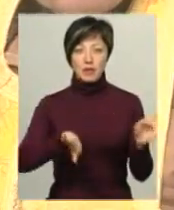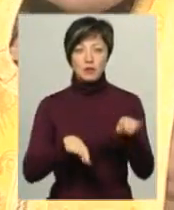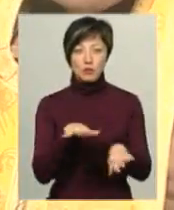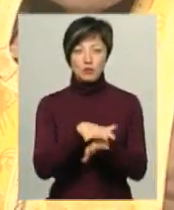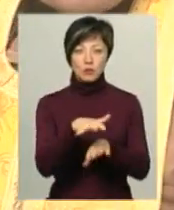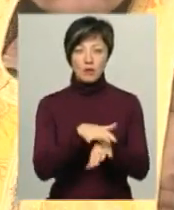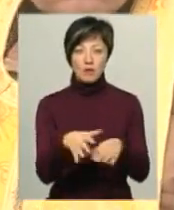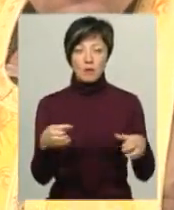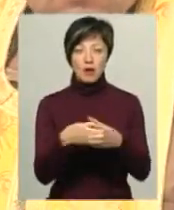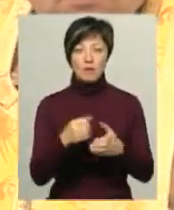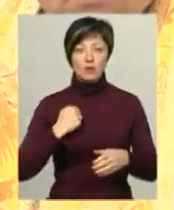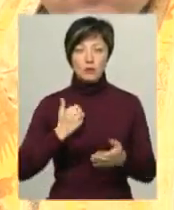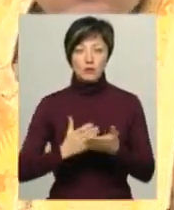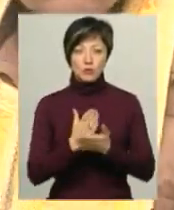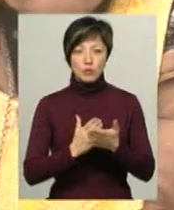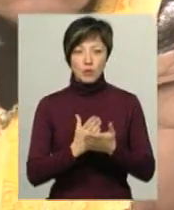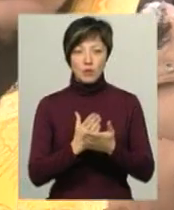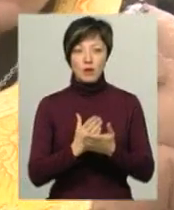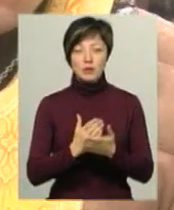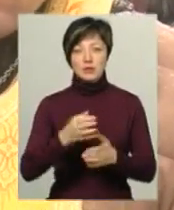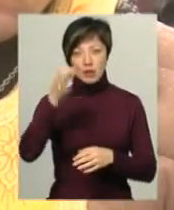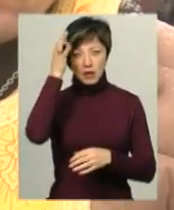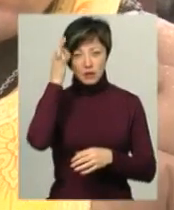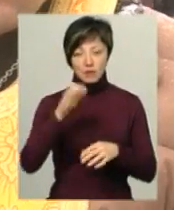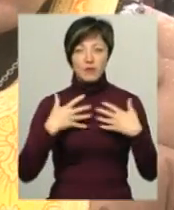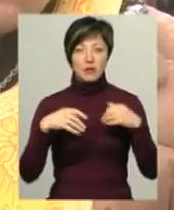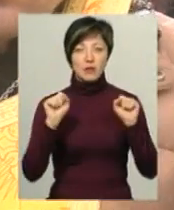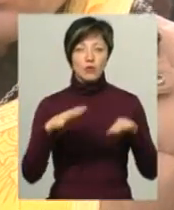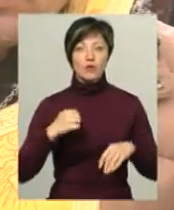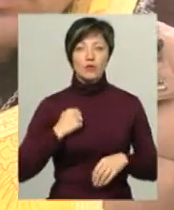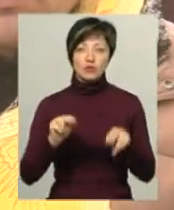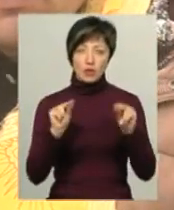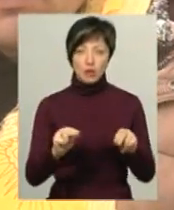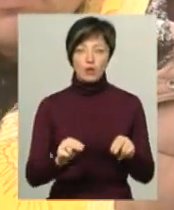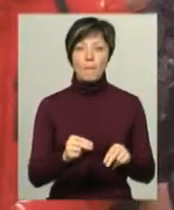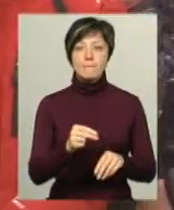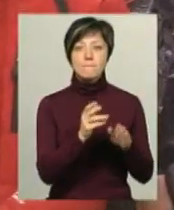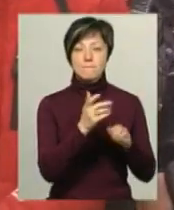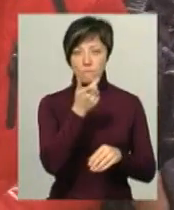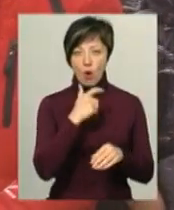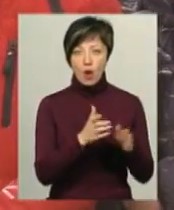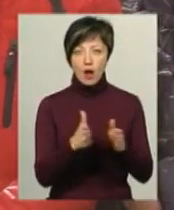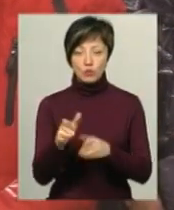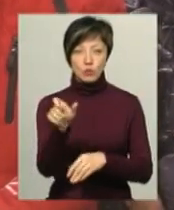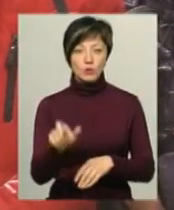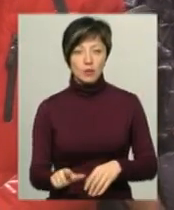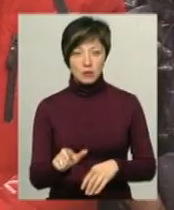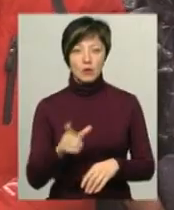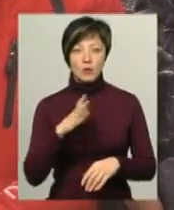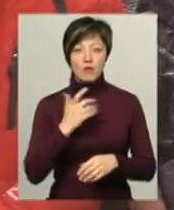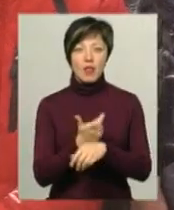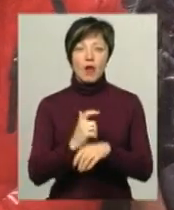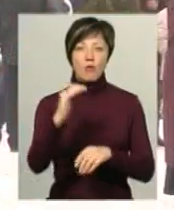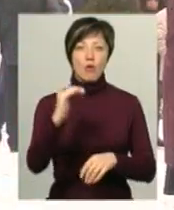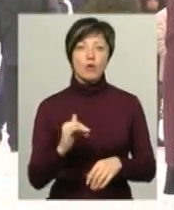окремій бригаді. Військовослужбовець згадує побратима як відданого своїй справі воїна, чесну та порядну людину. На момент служби Микола Голубєв був наймолодшим